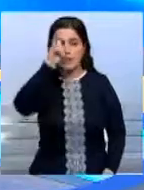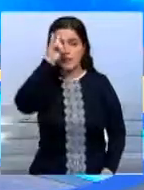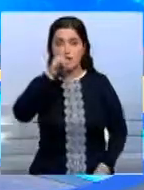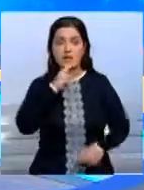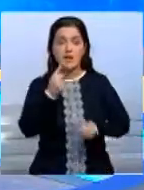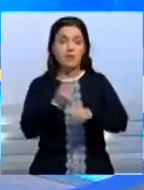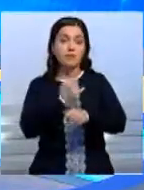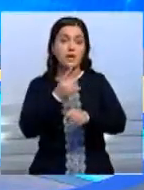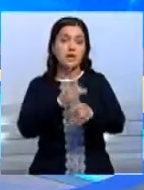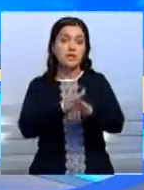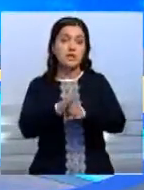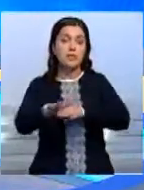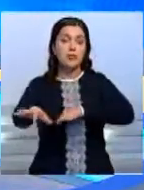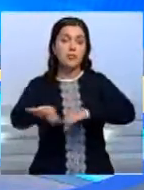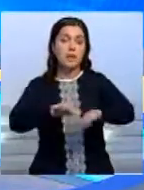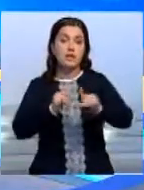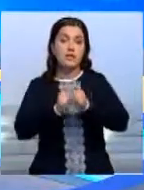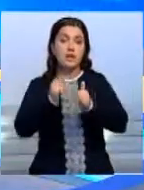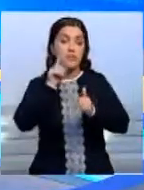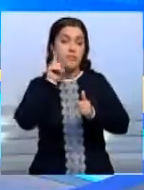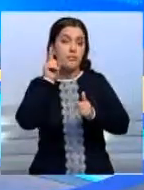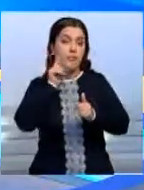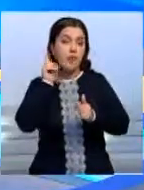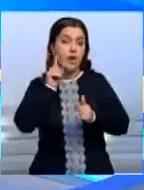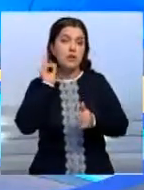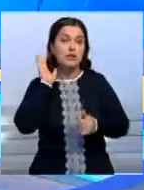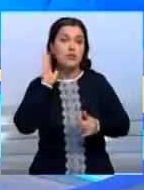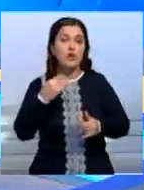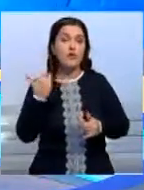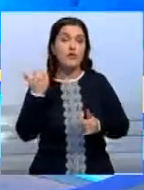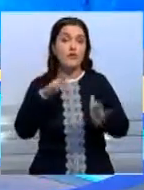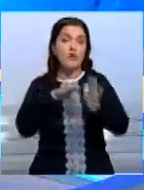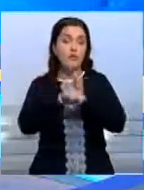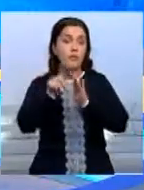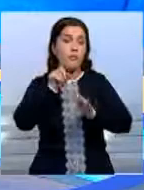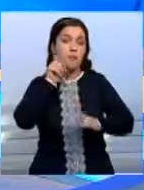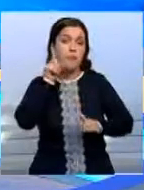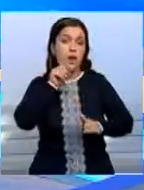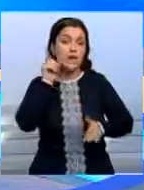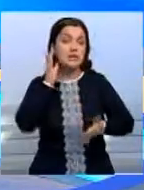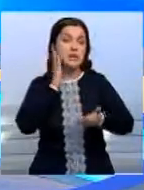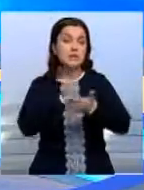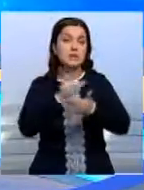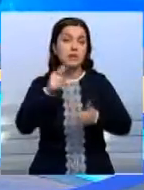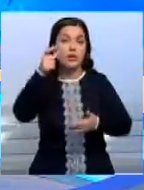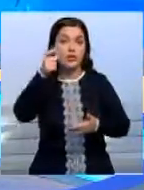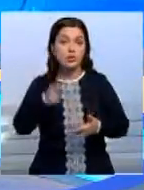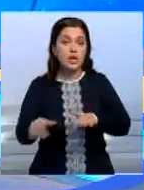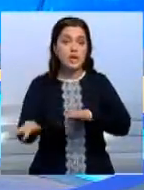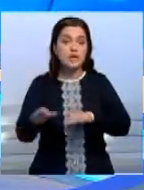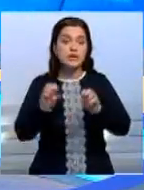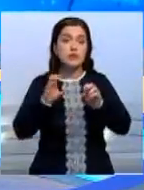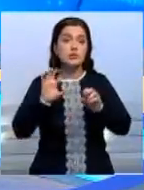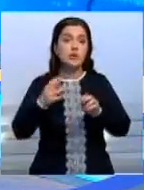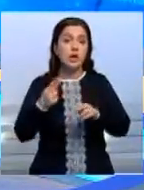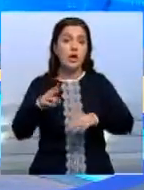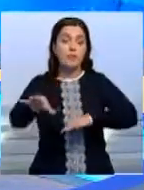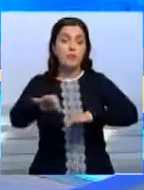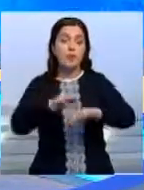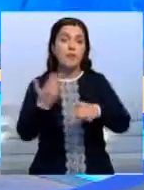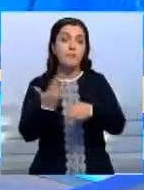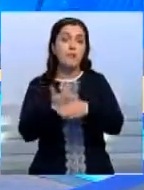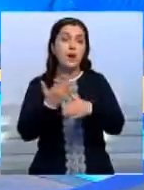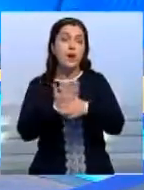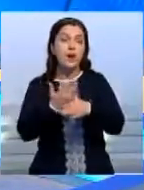Казахстане впервые реализуется проект развития молодежного корпуса. В его рамках молодые инициативные люди разрабатывают социальные